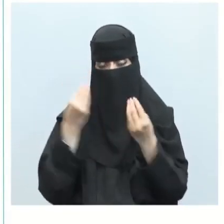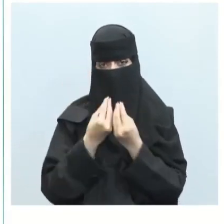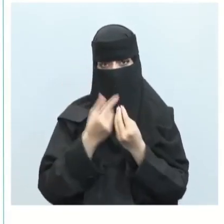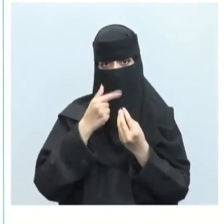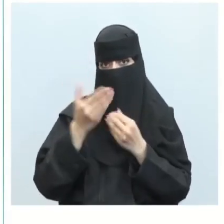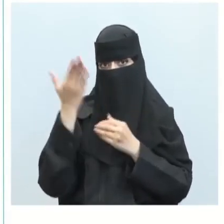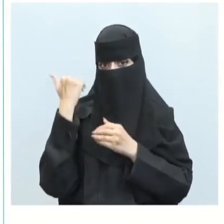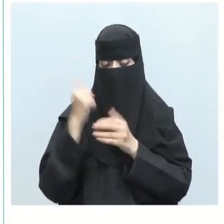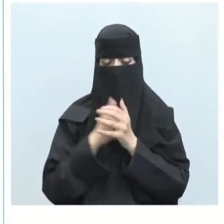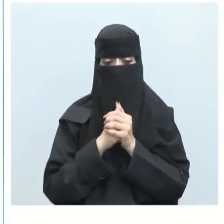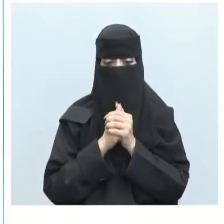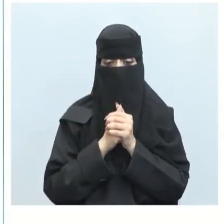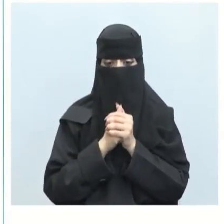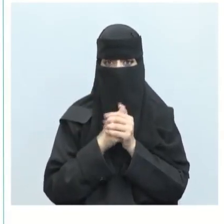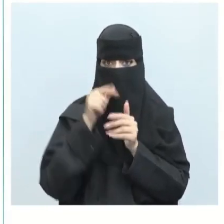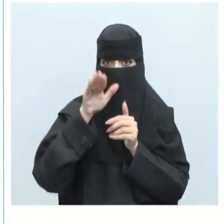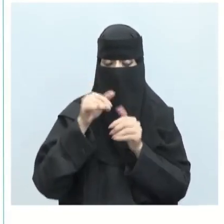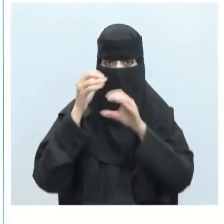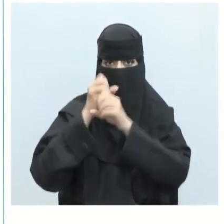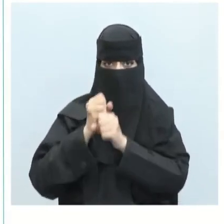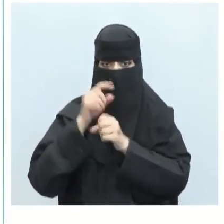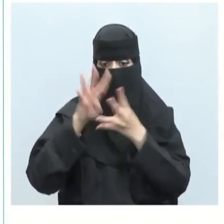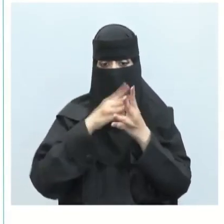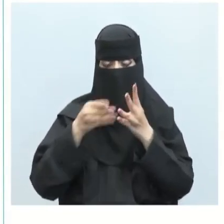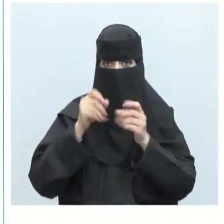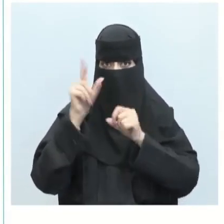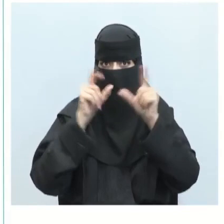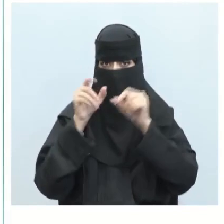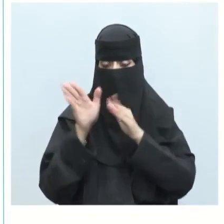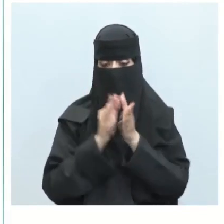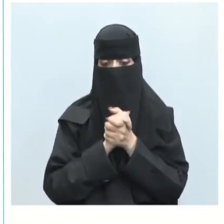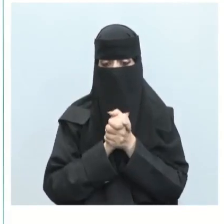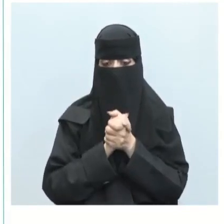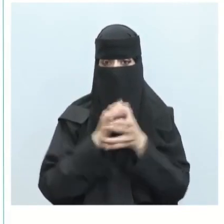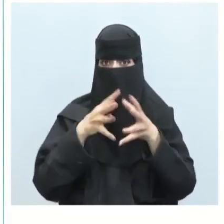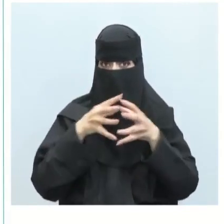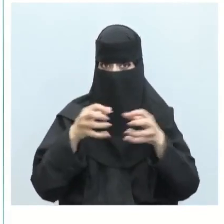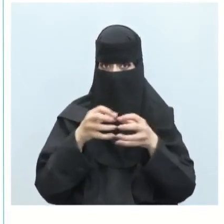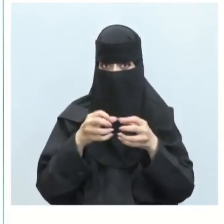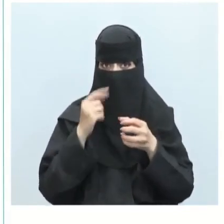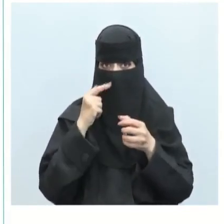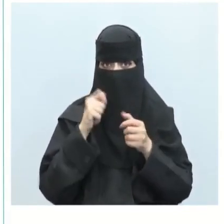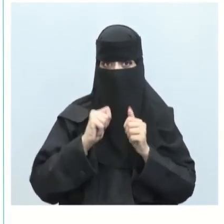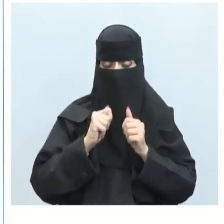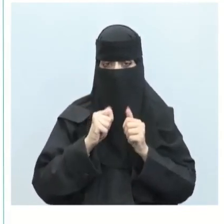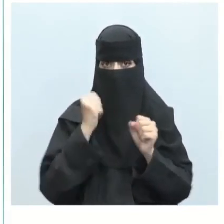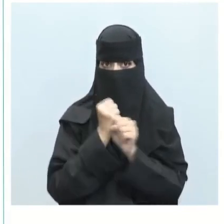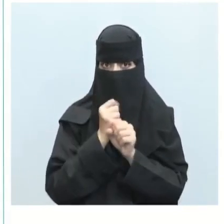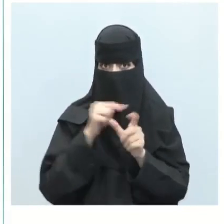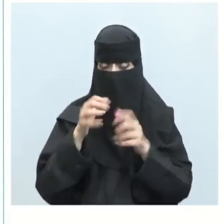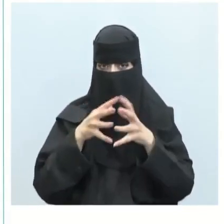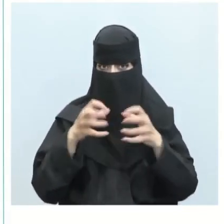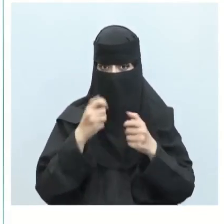تعلمناه في الدروس السابقه لدرس امن الشبكات والويب قمنا بتطبيق